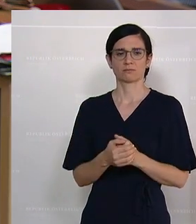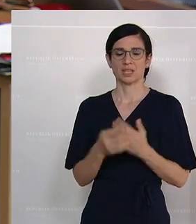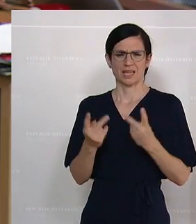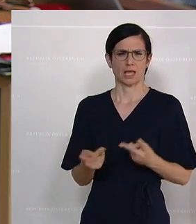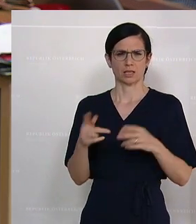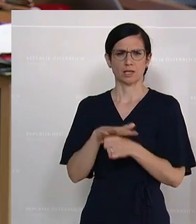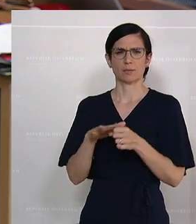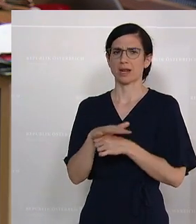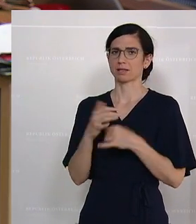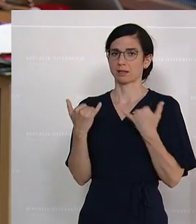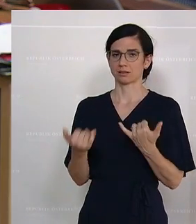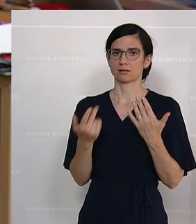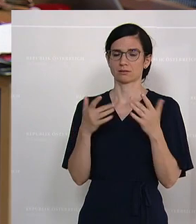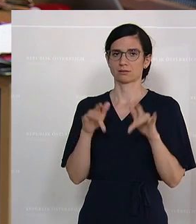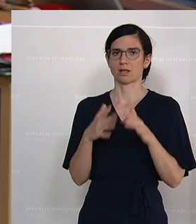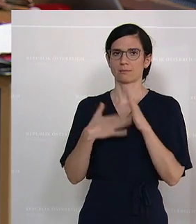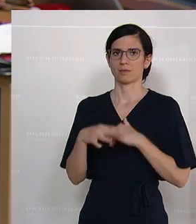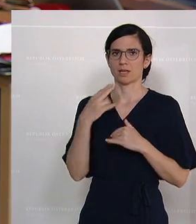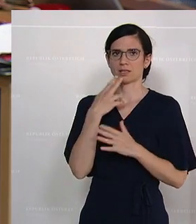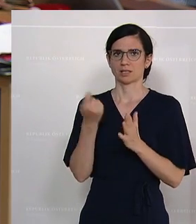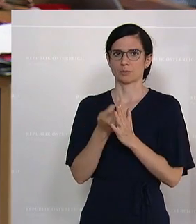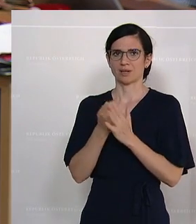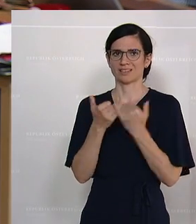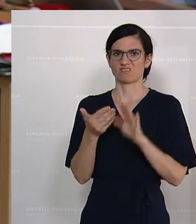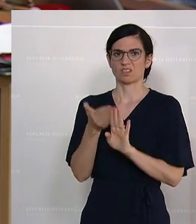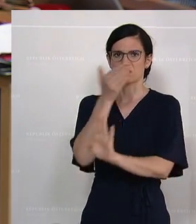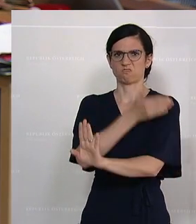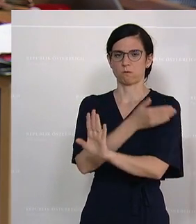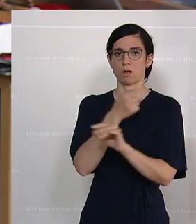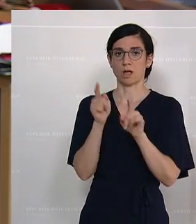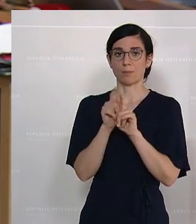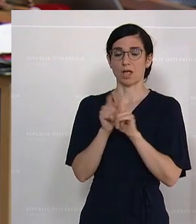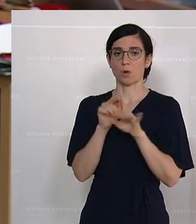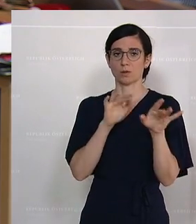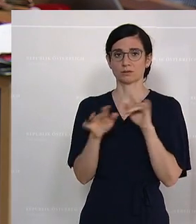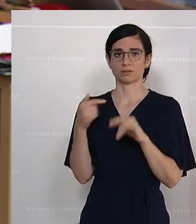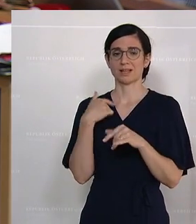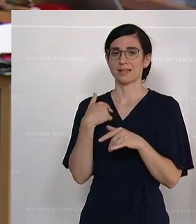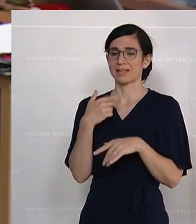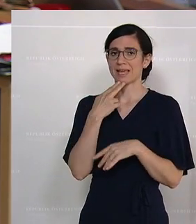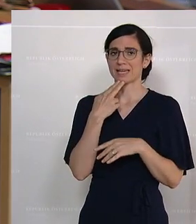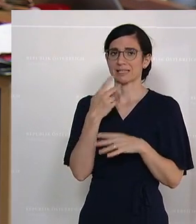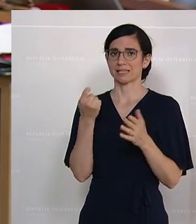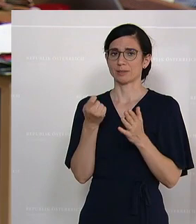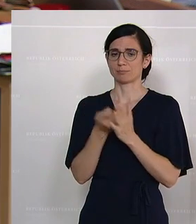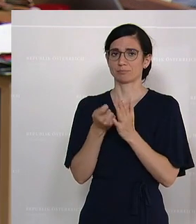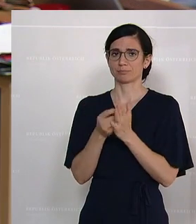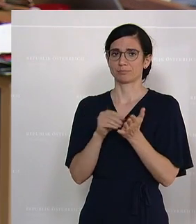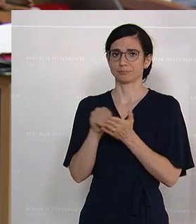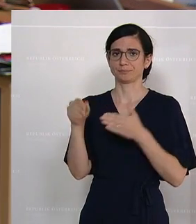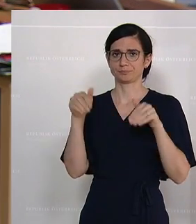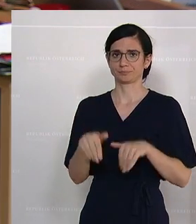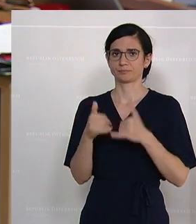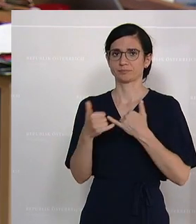vielfach höheres energiepreise zahlen müssen als früher aber auch man vielfach höhere energiepreise zahlen müssen als und